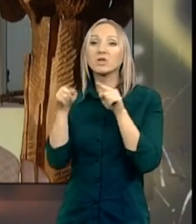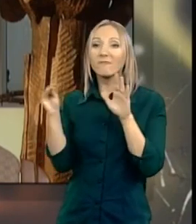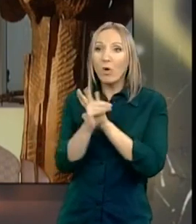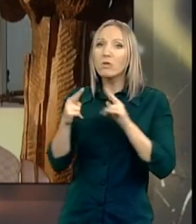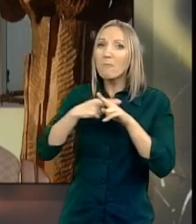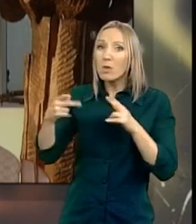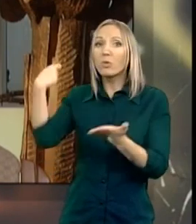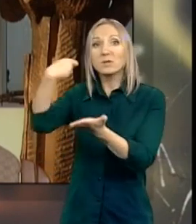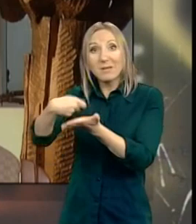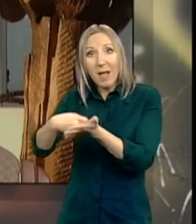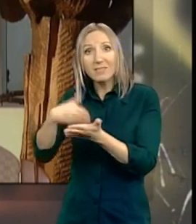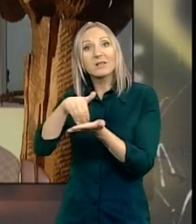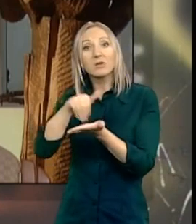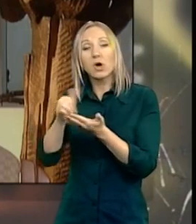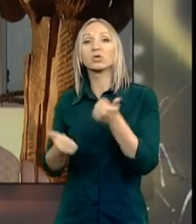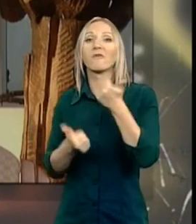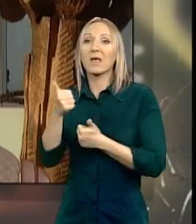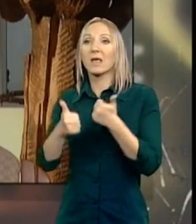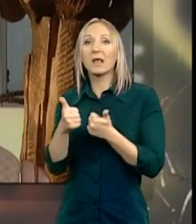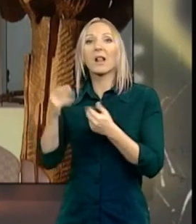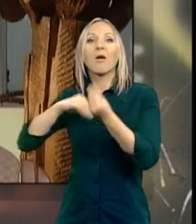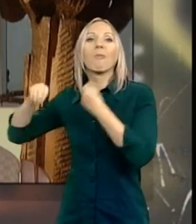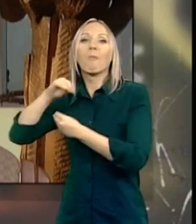u potpunosti pokriti troškove toga ili će samo